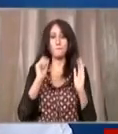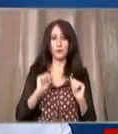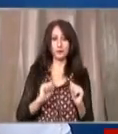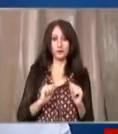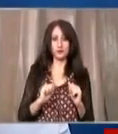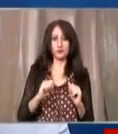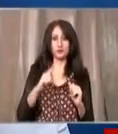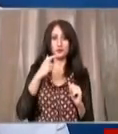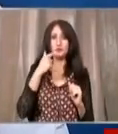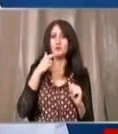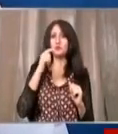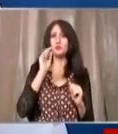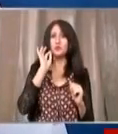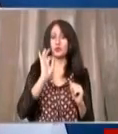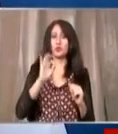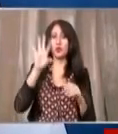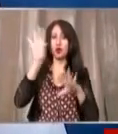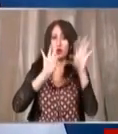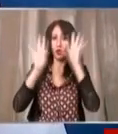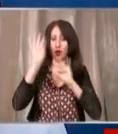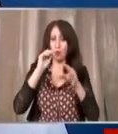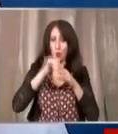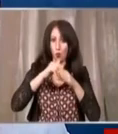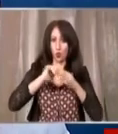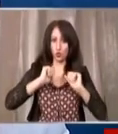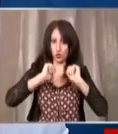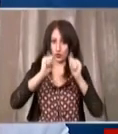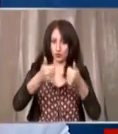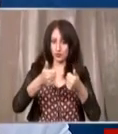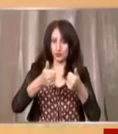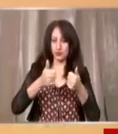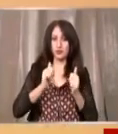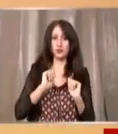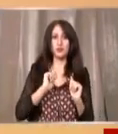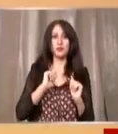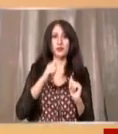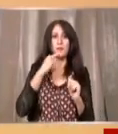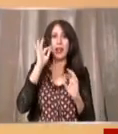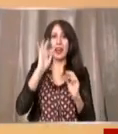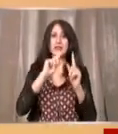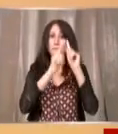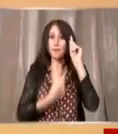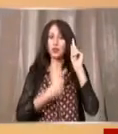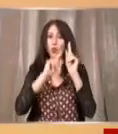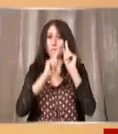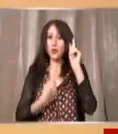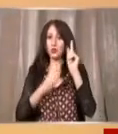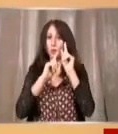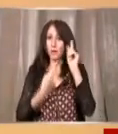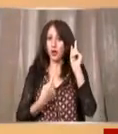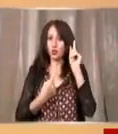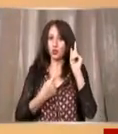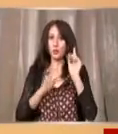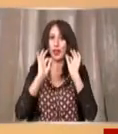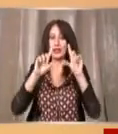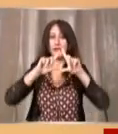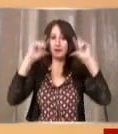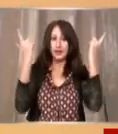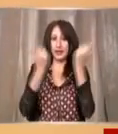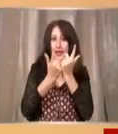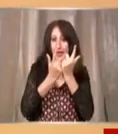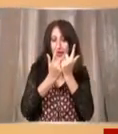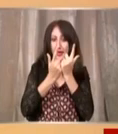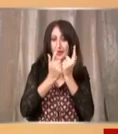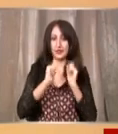لكل المواطنين. احنا طبعا بنناشد كمجلس امناء الحوار الوطني ونأكد بعد نجاح الحوار الوطني